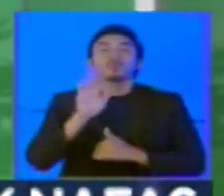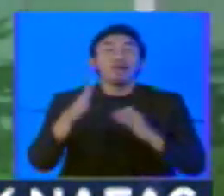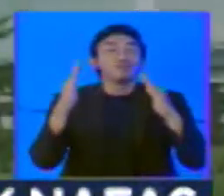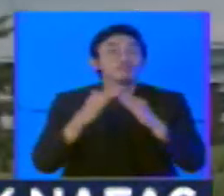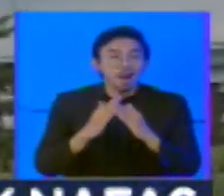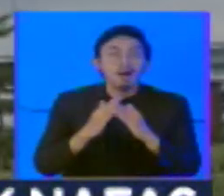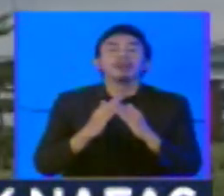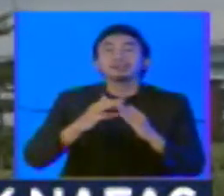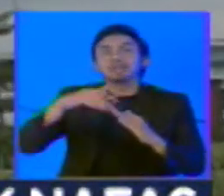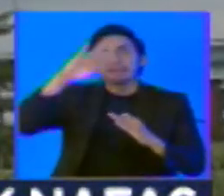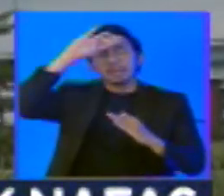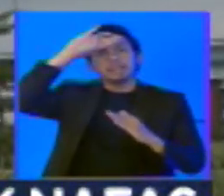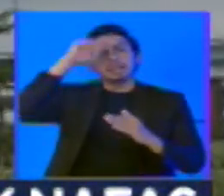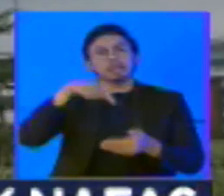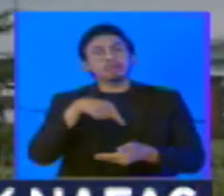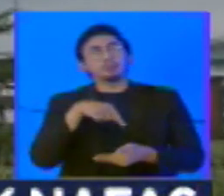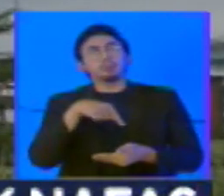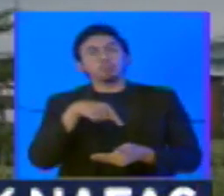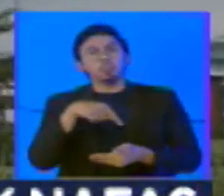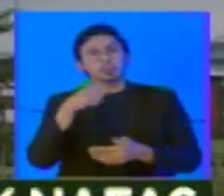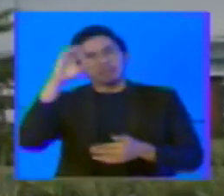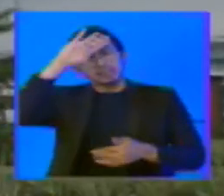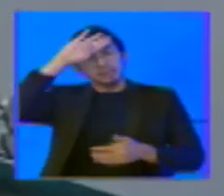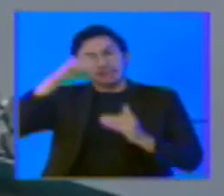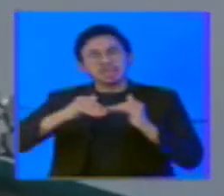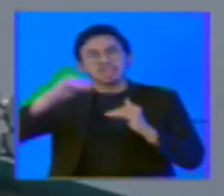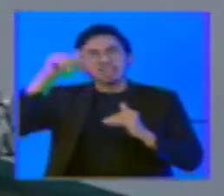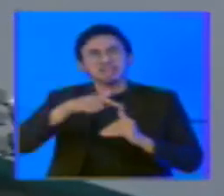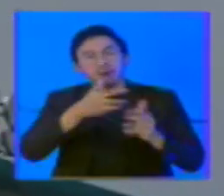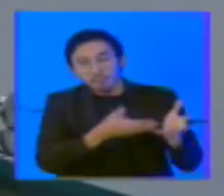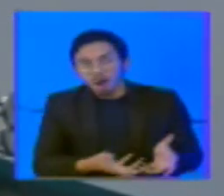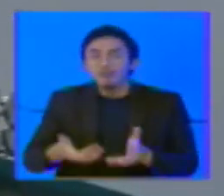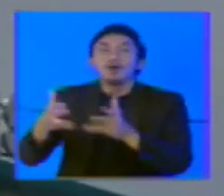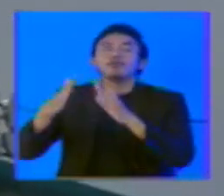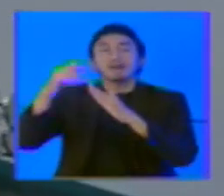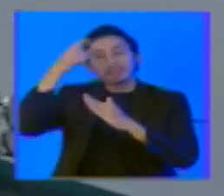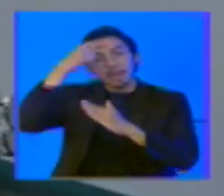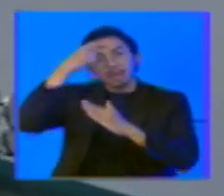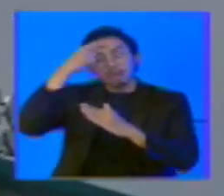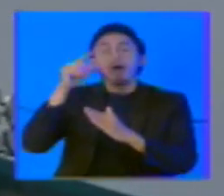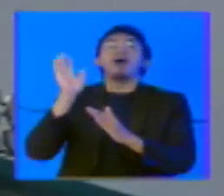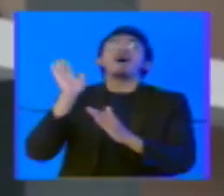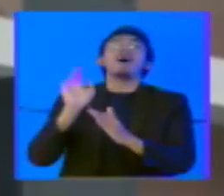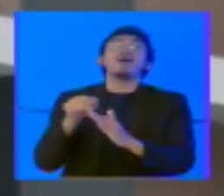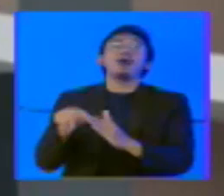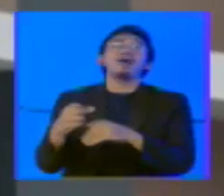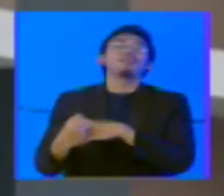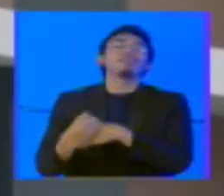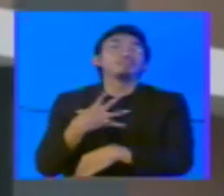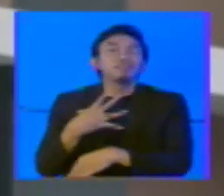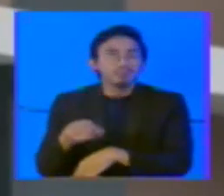nafas. Dari Kabupaten Kulon Progo, Yogyakarta, Budi Utomo, iNews, melaporkan.